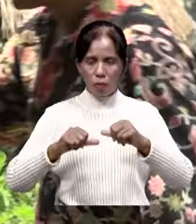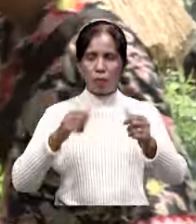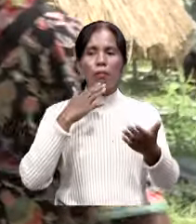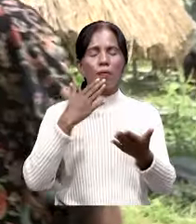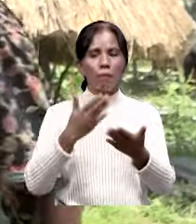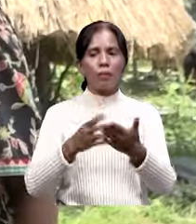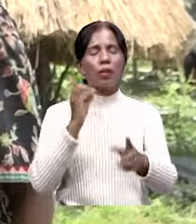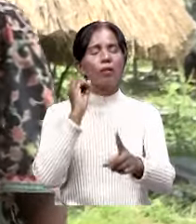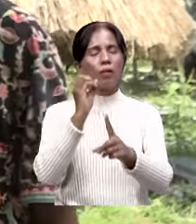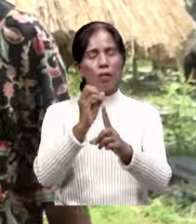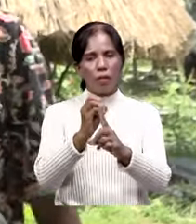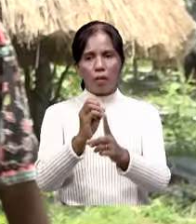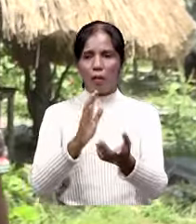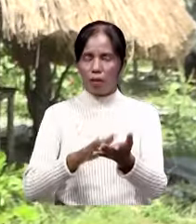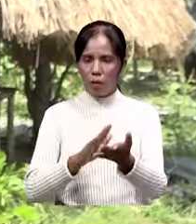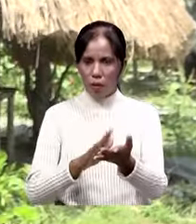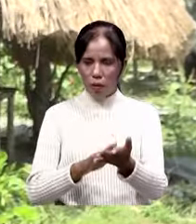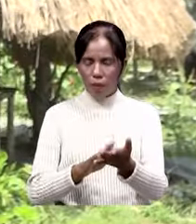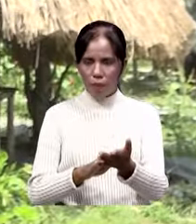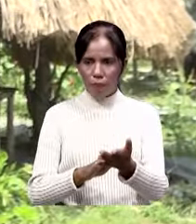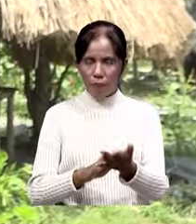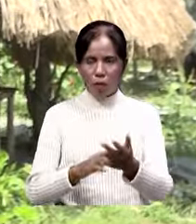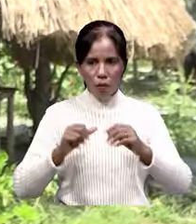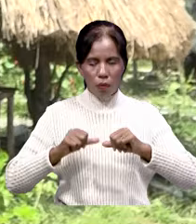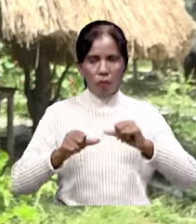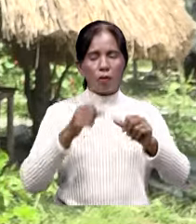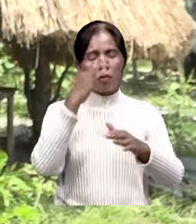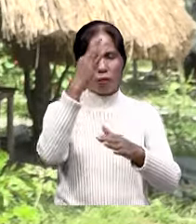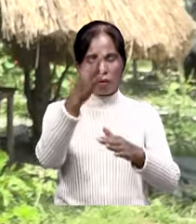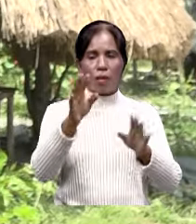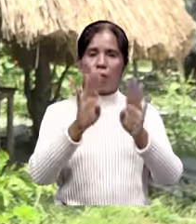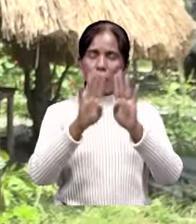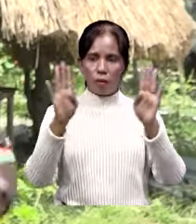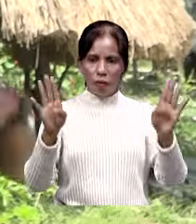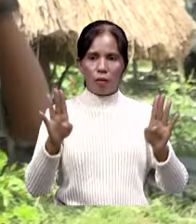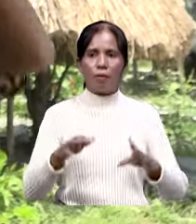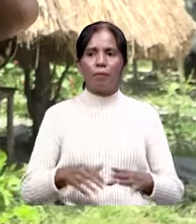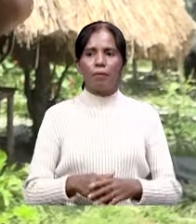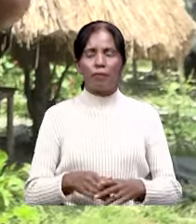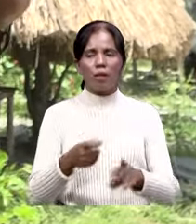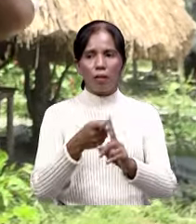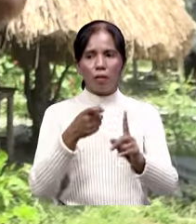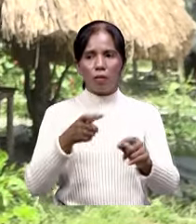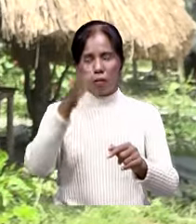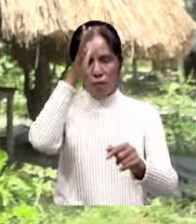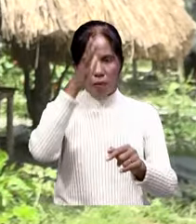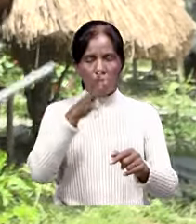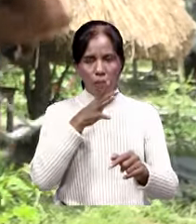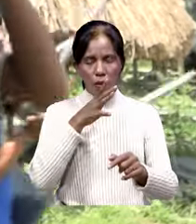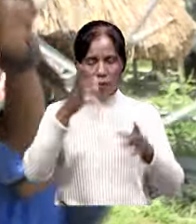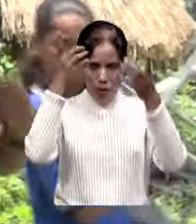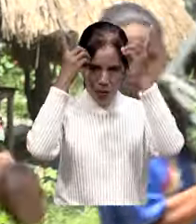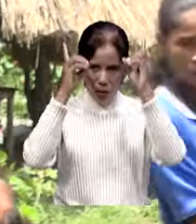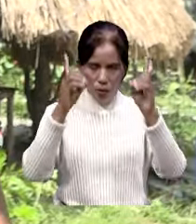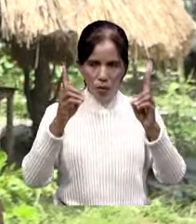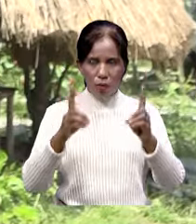Insentiva ida sekolah nive maka atu lao ba oi ka loke ne hosi inan aman. Izi saun inan aman.